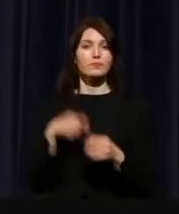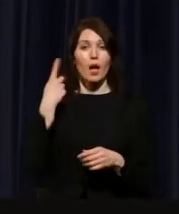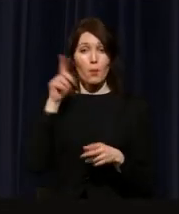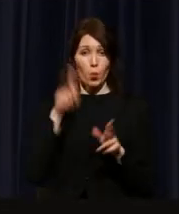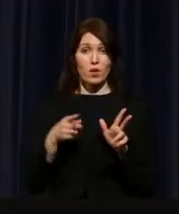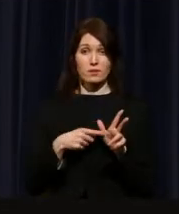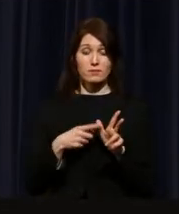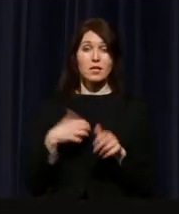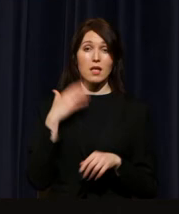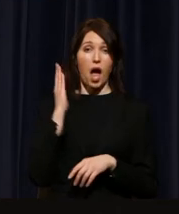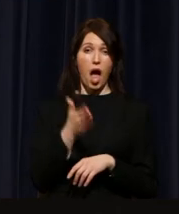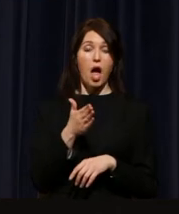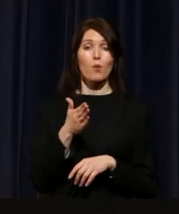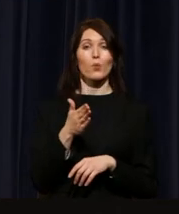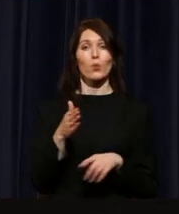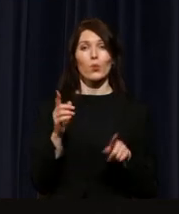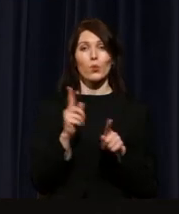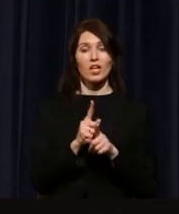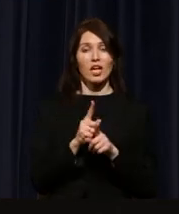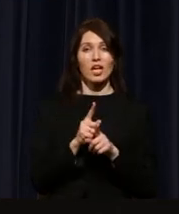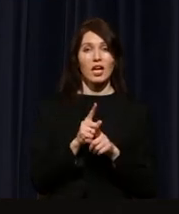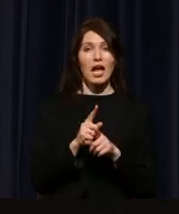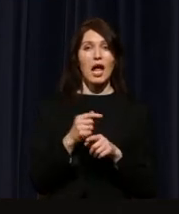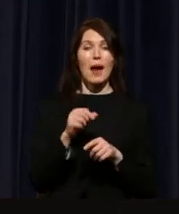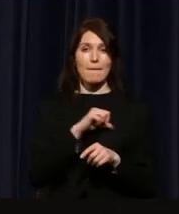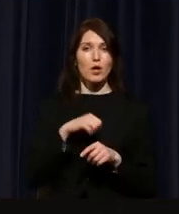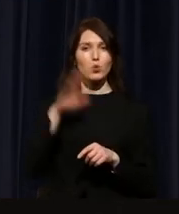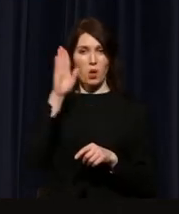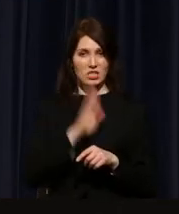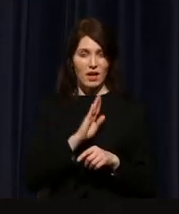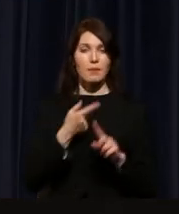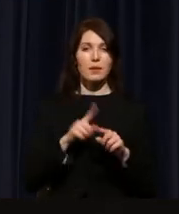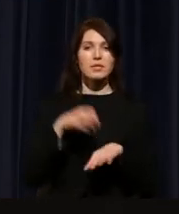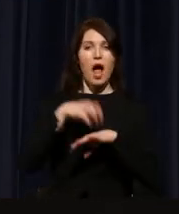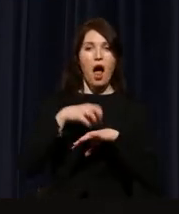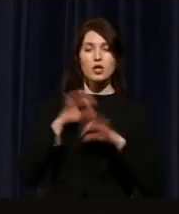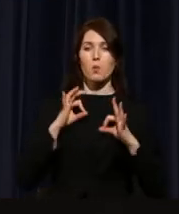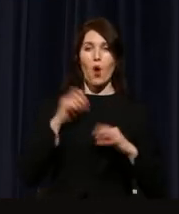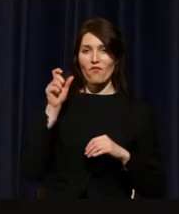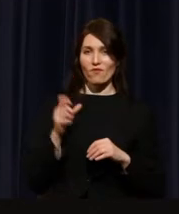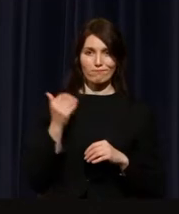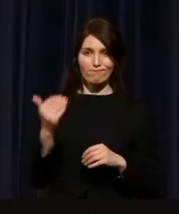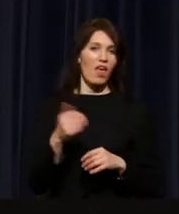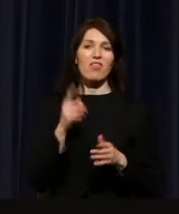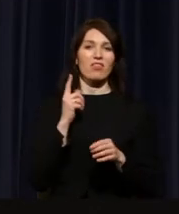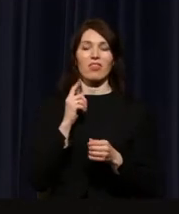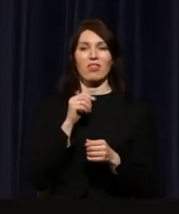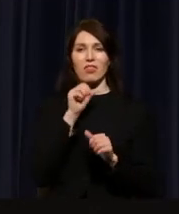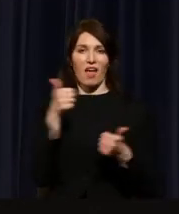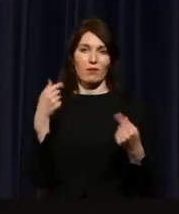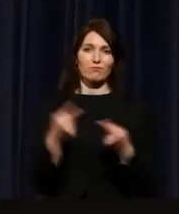jābūt arī nu, zināmā mērā tādai nosvērtībai, jo ārsta profesijā nedar tāda